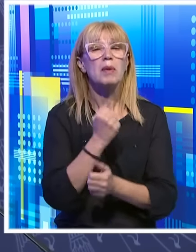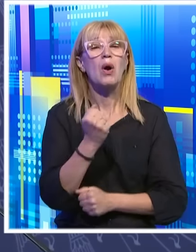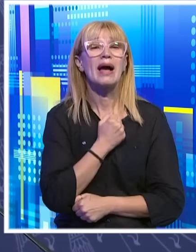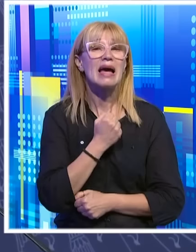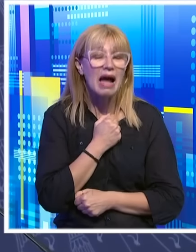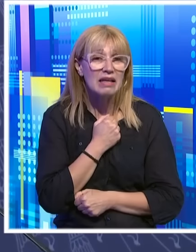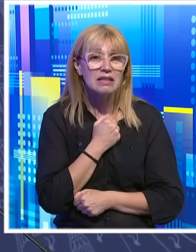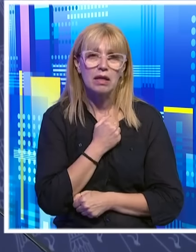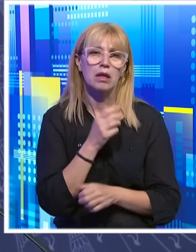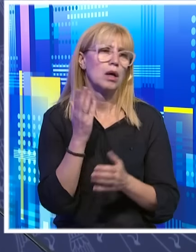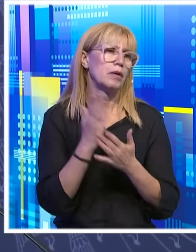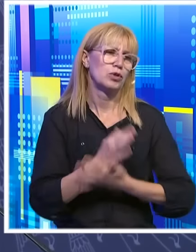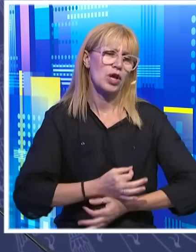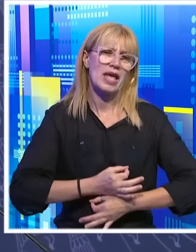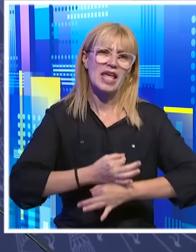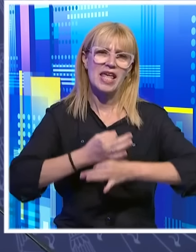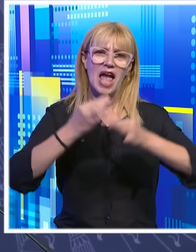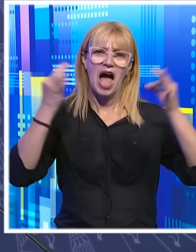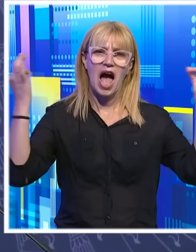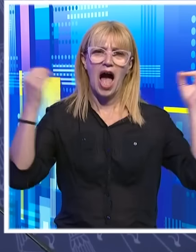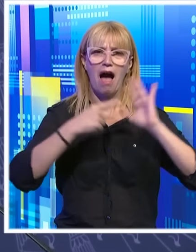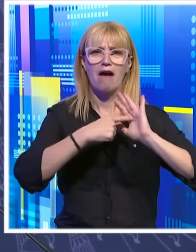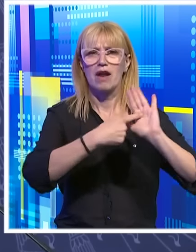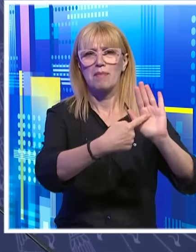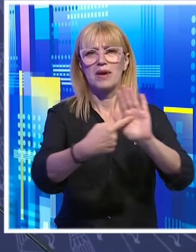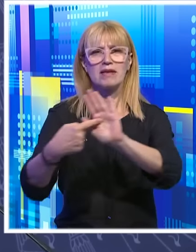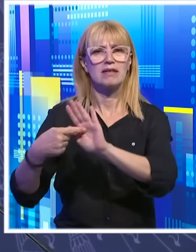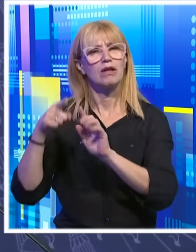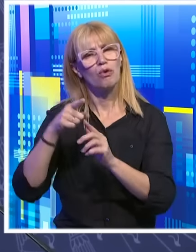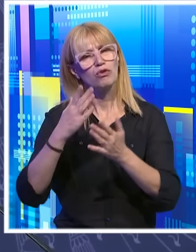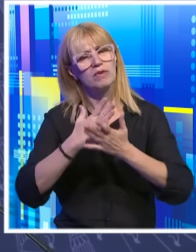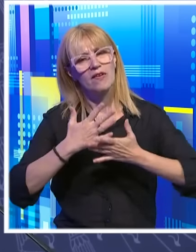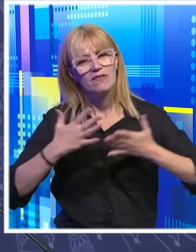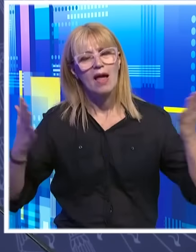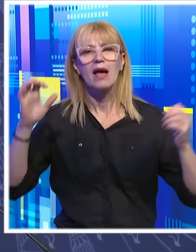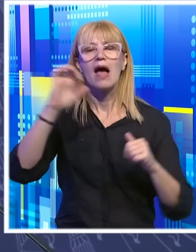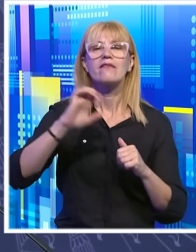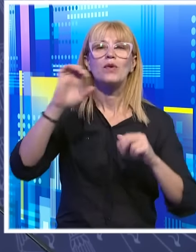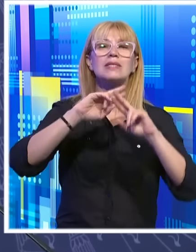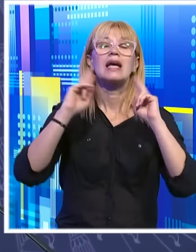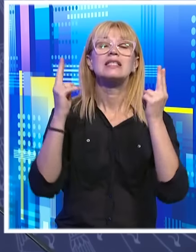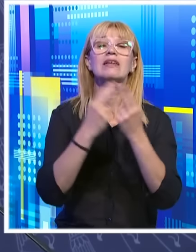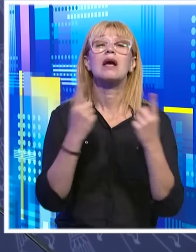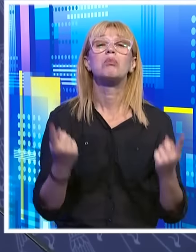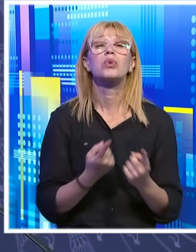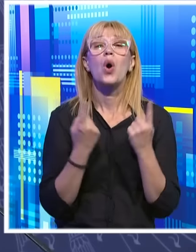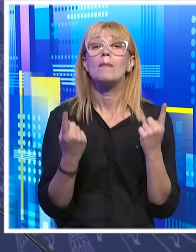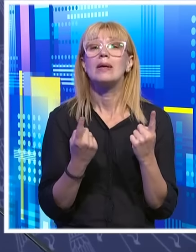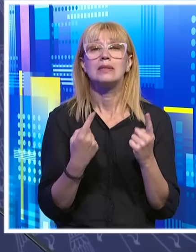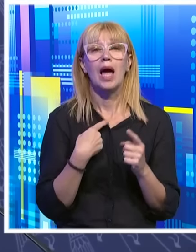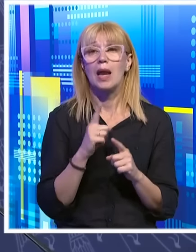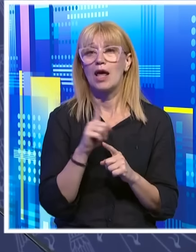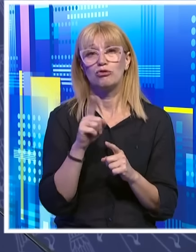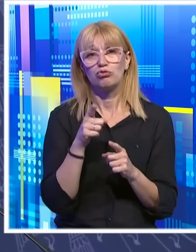uradimo javnu prezentaciju, nego će to biti velika evropska i svetska promocija. Ja to neću da radim na konferencijama